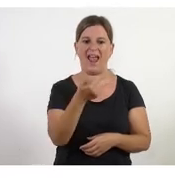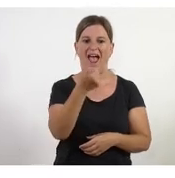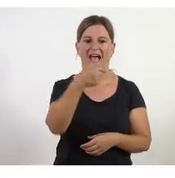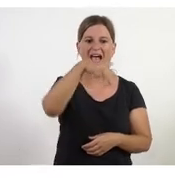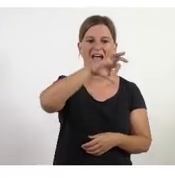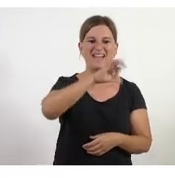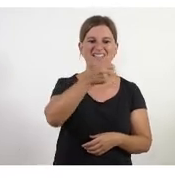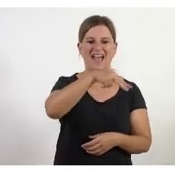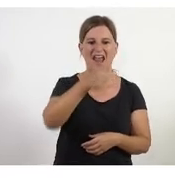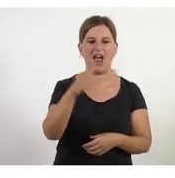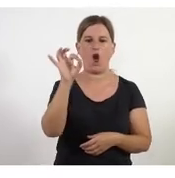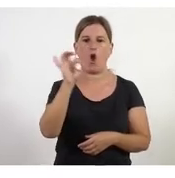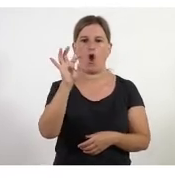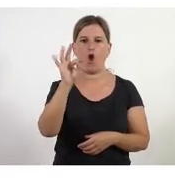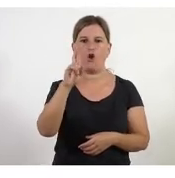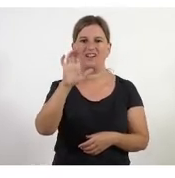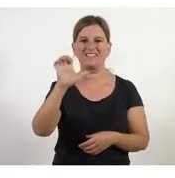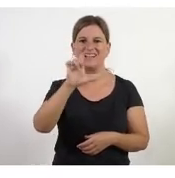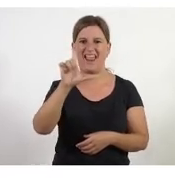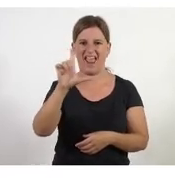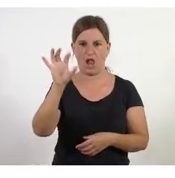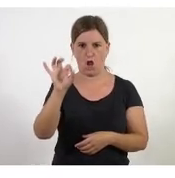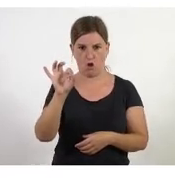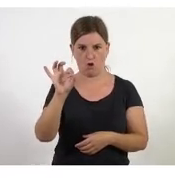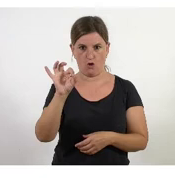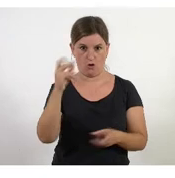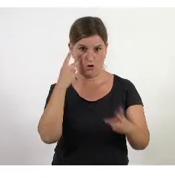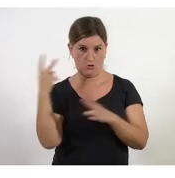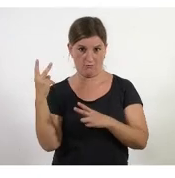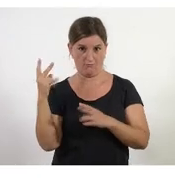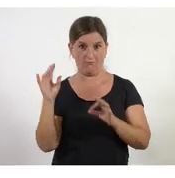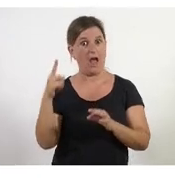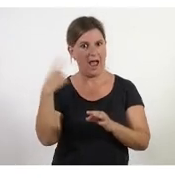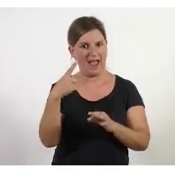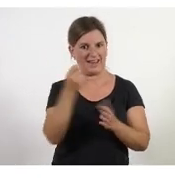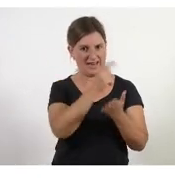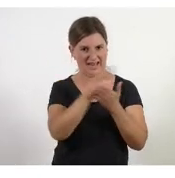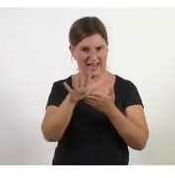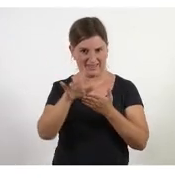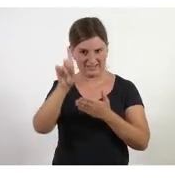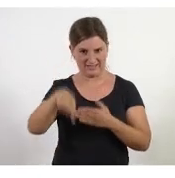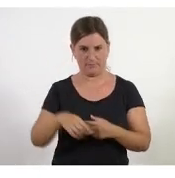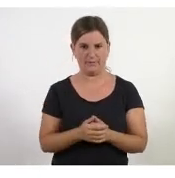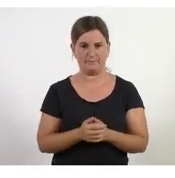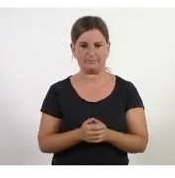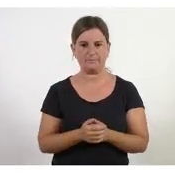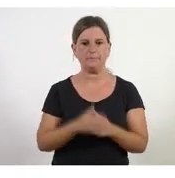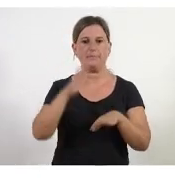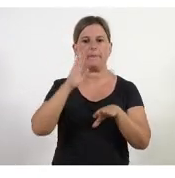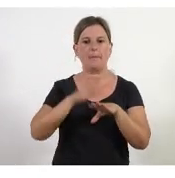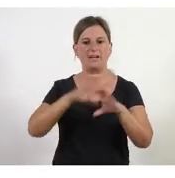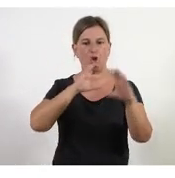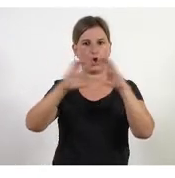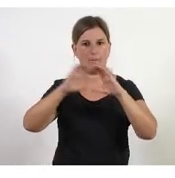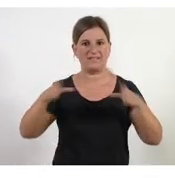servir l'aplicació Trello, que també té una opció gratuïta. Per converses amb l'equip,